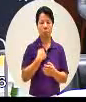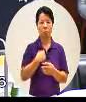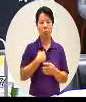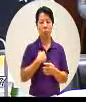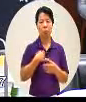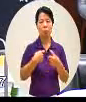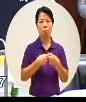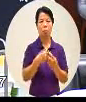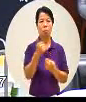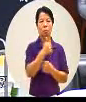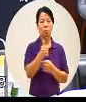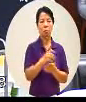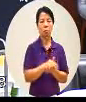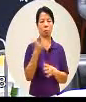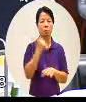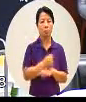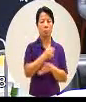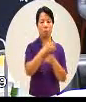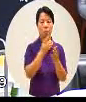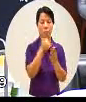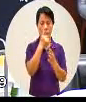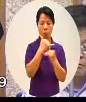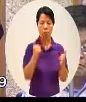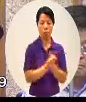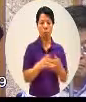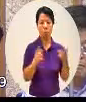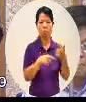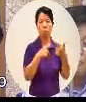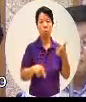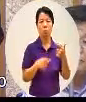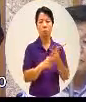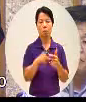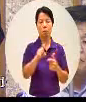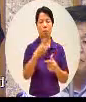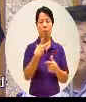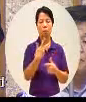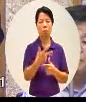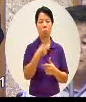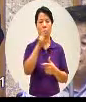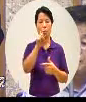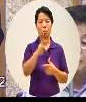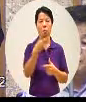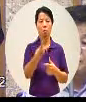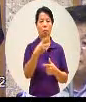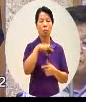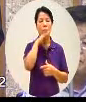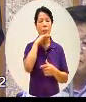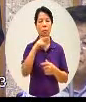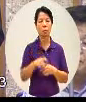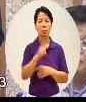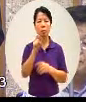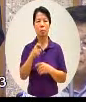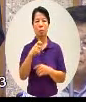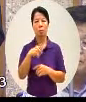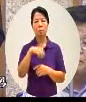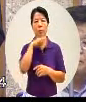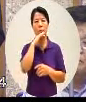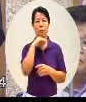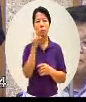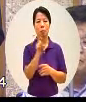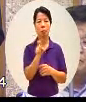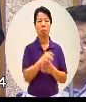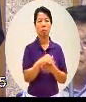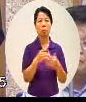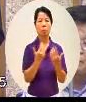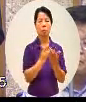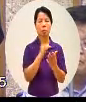识。 他占的缺额，比如说我们有六个十二等的顾问，然后也有十个十二等的参事，包括一个